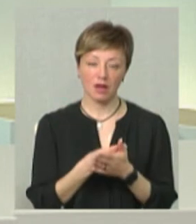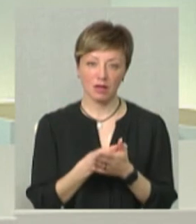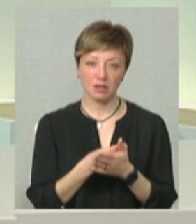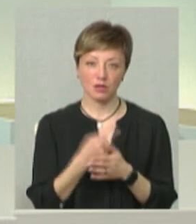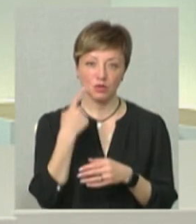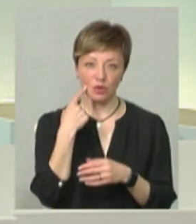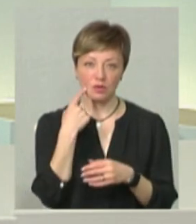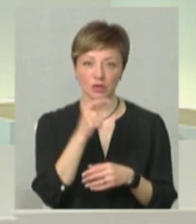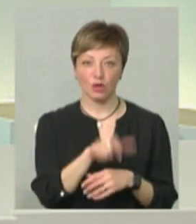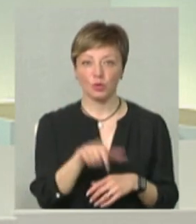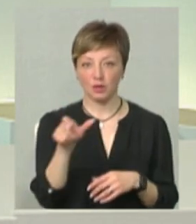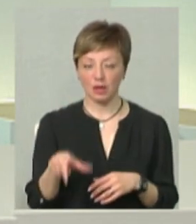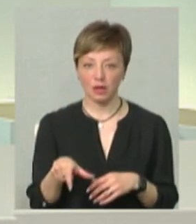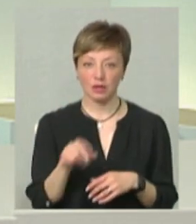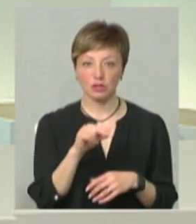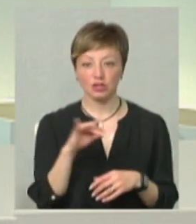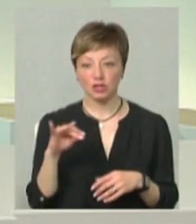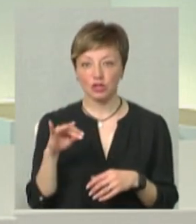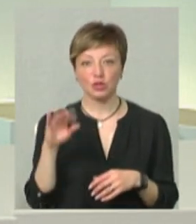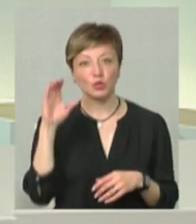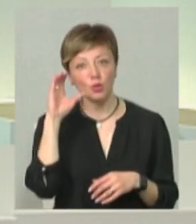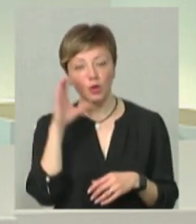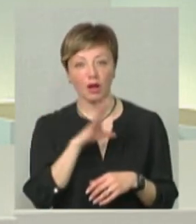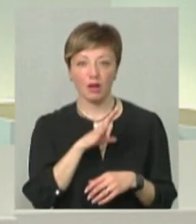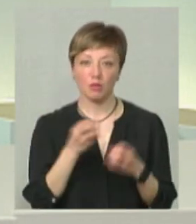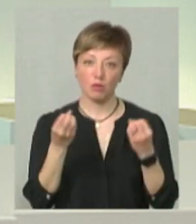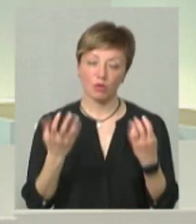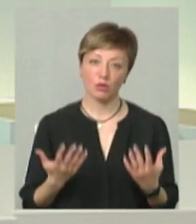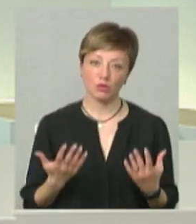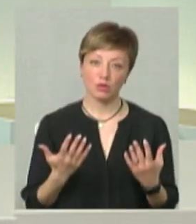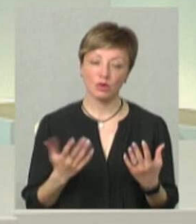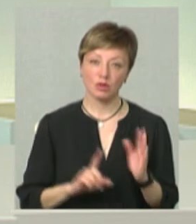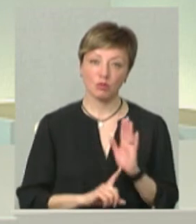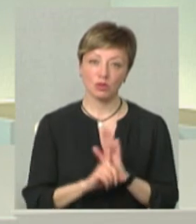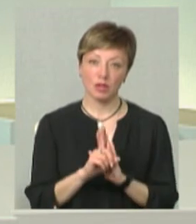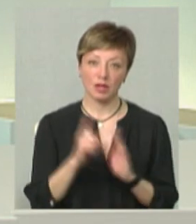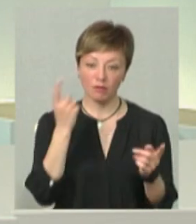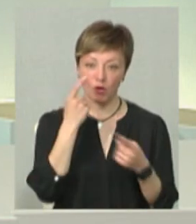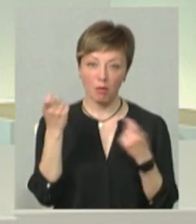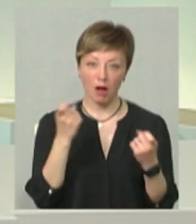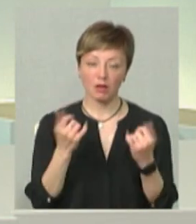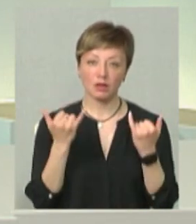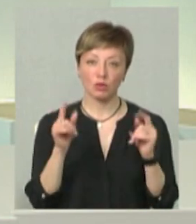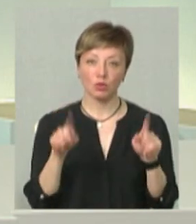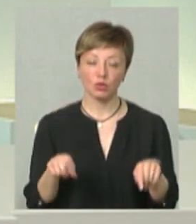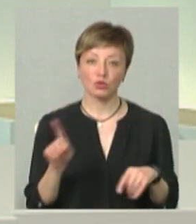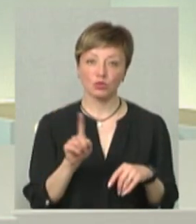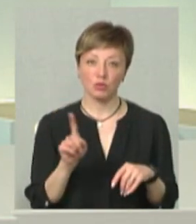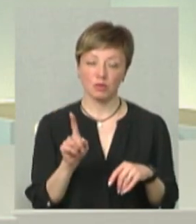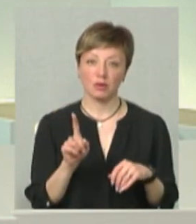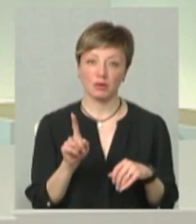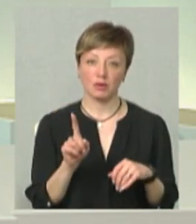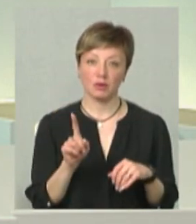власній совісті людей. Угу. Чи слухали вони, чи просто вони запустили інформацію для того, щоб вона